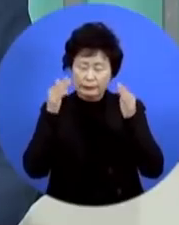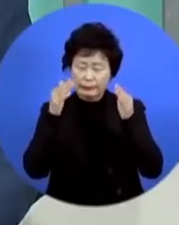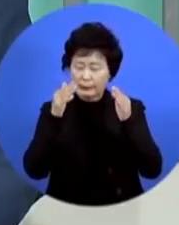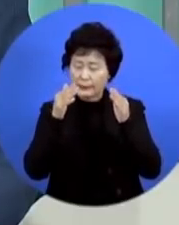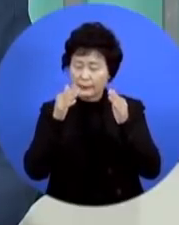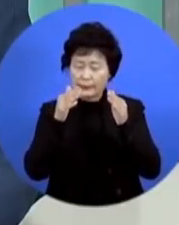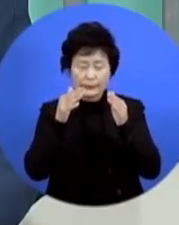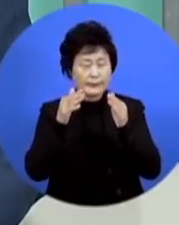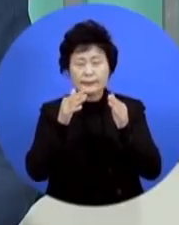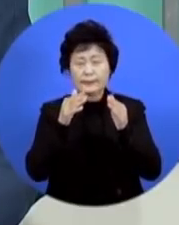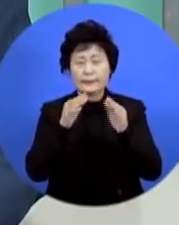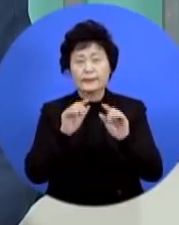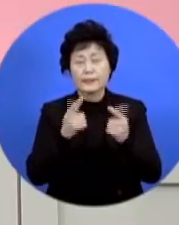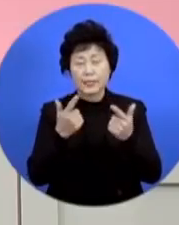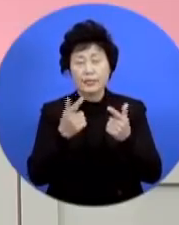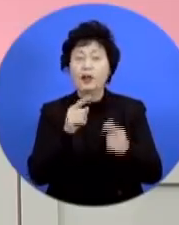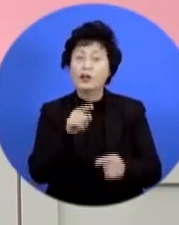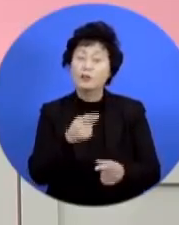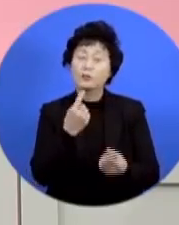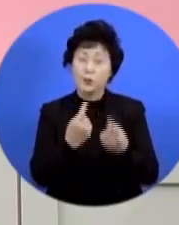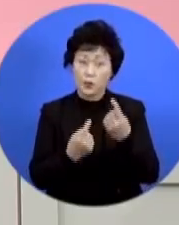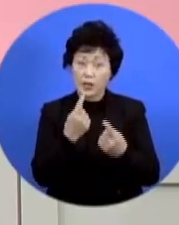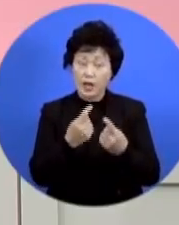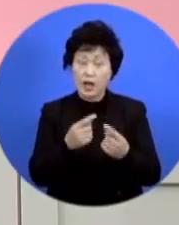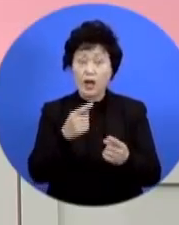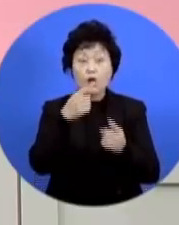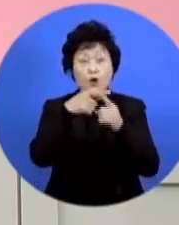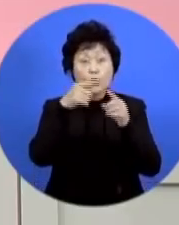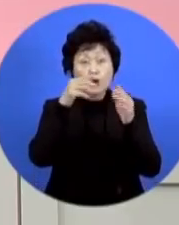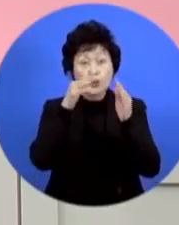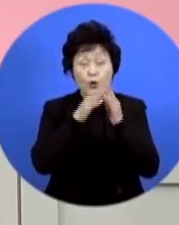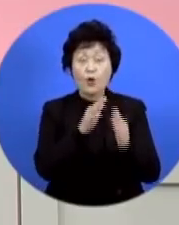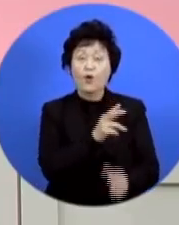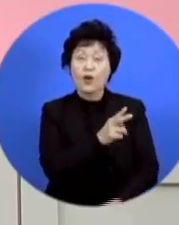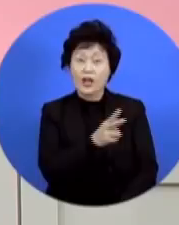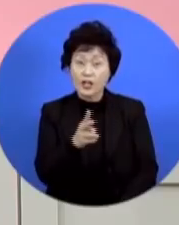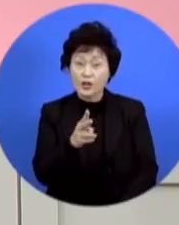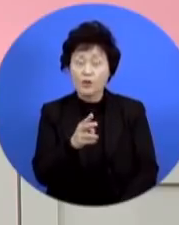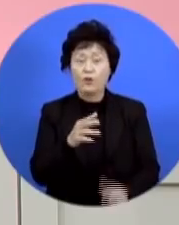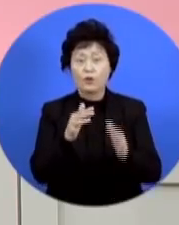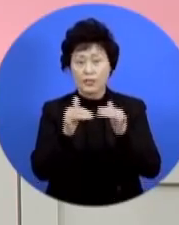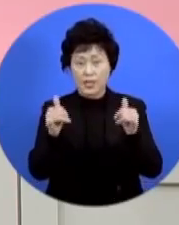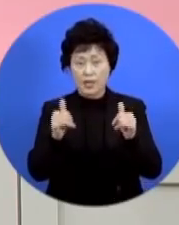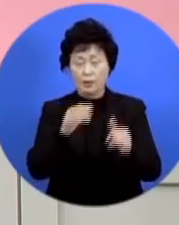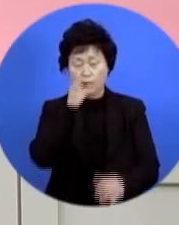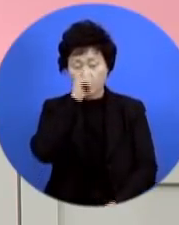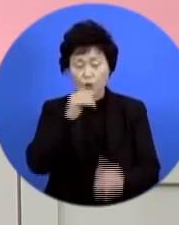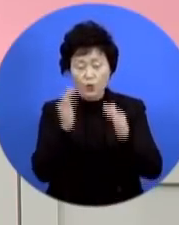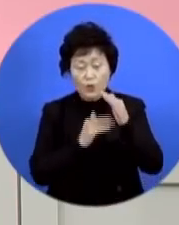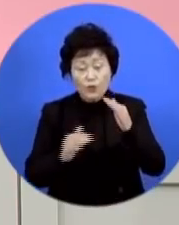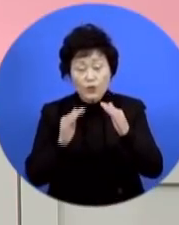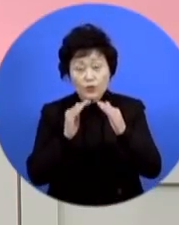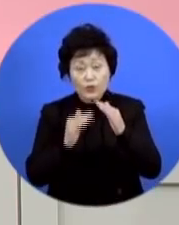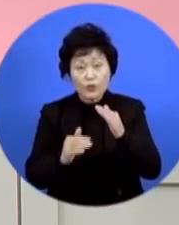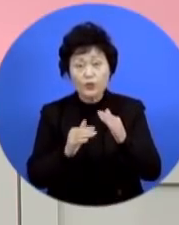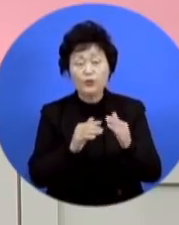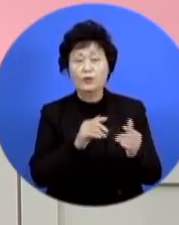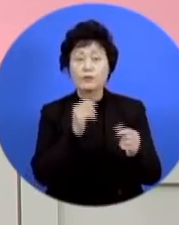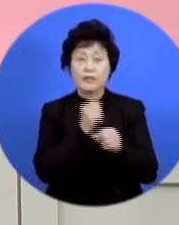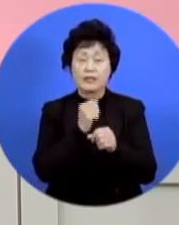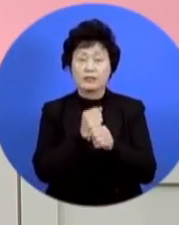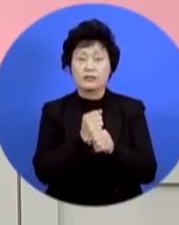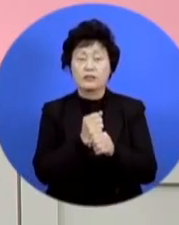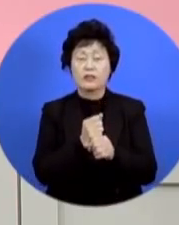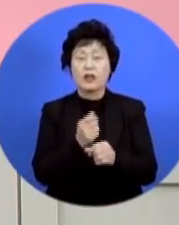않았는데 제가 그것보다는 예. 교회는 사람이기 때문에 좋은 성도들을 만드는데 더 집중을 하고 예. 건물은